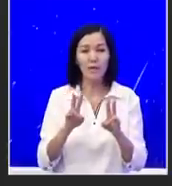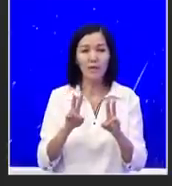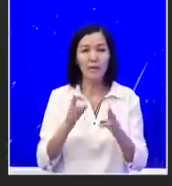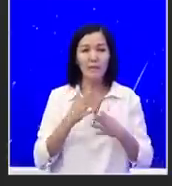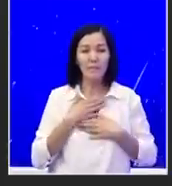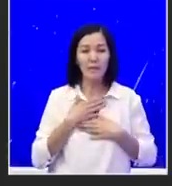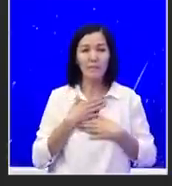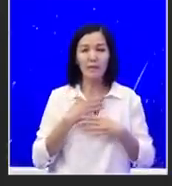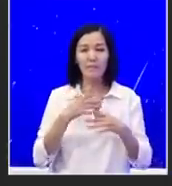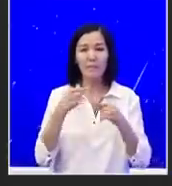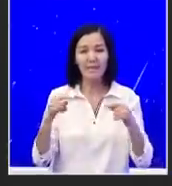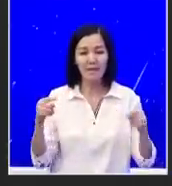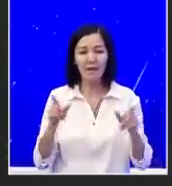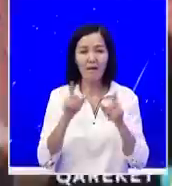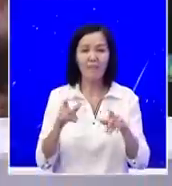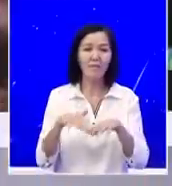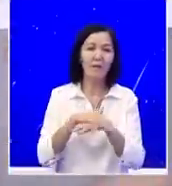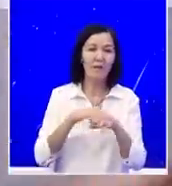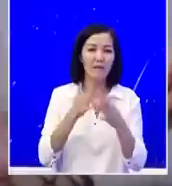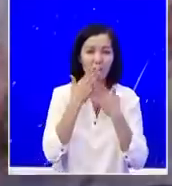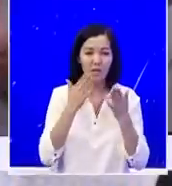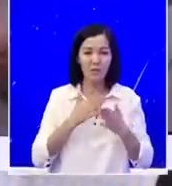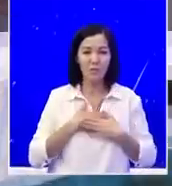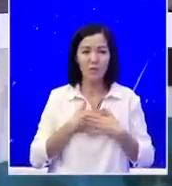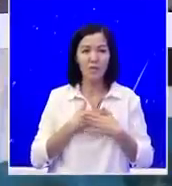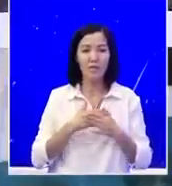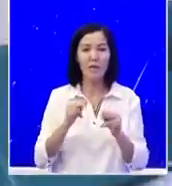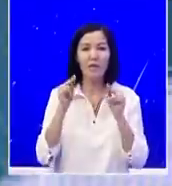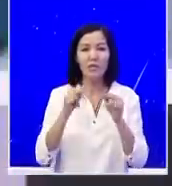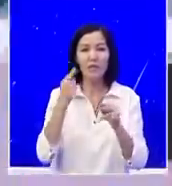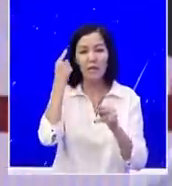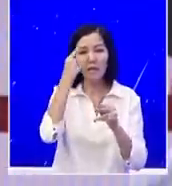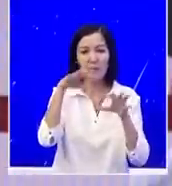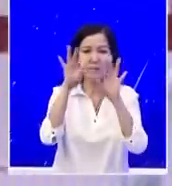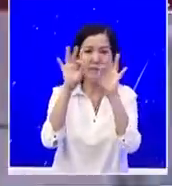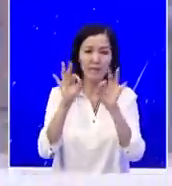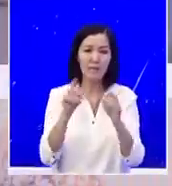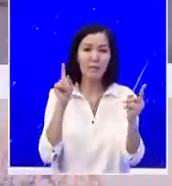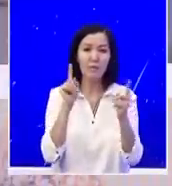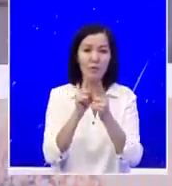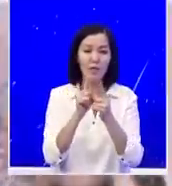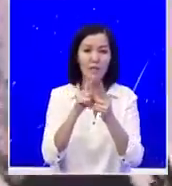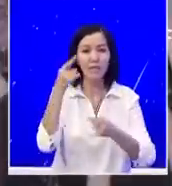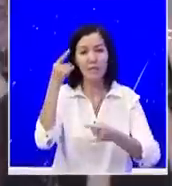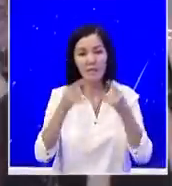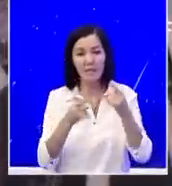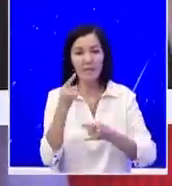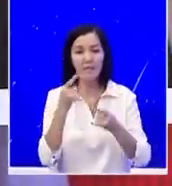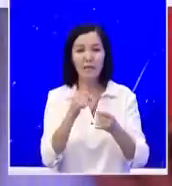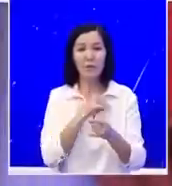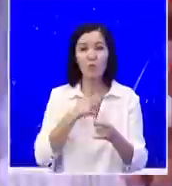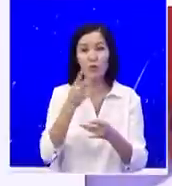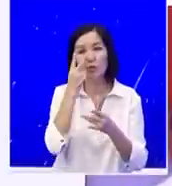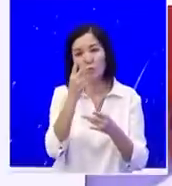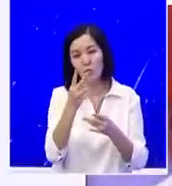менен нешесе артық жеткізетін адамдар баршылық. Әр оның шынай бейнесін бетпе-бет кездескенде де, көгілдір экраннан да өздеріңіз